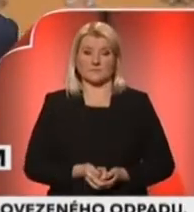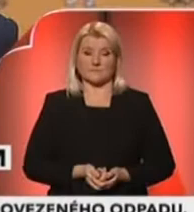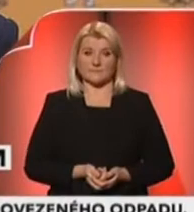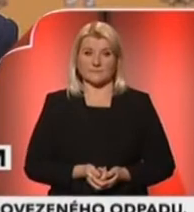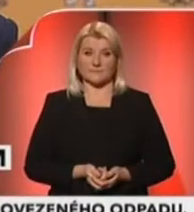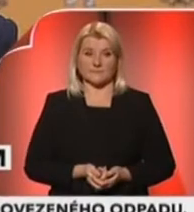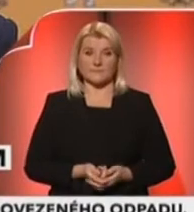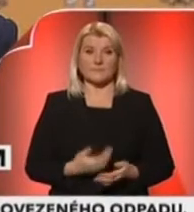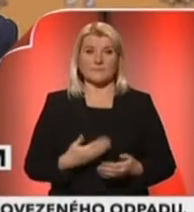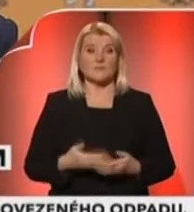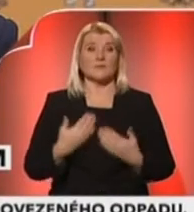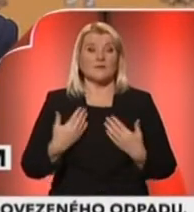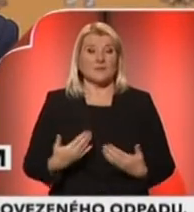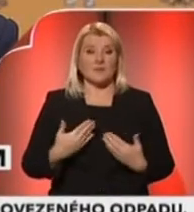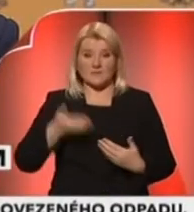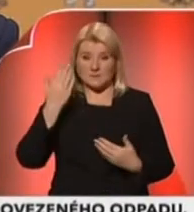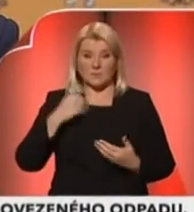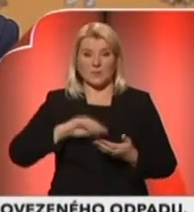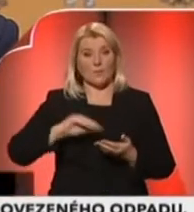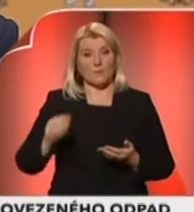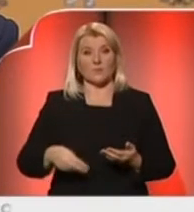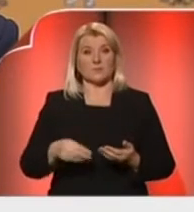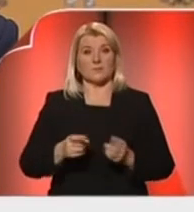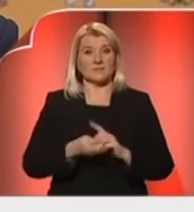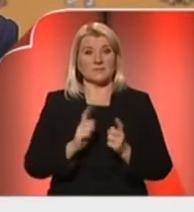My jsme dneska